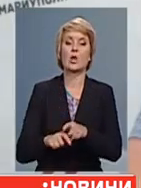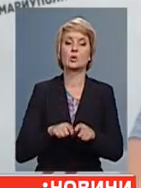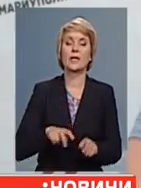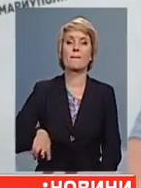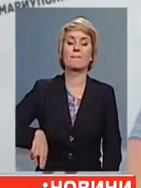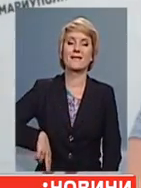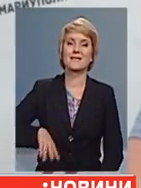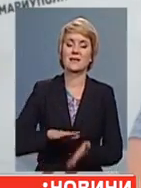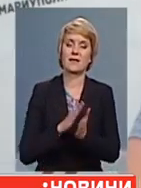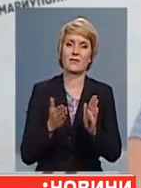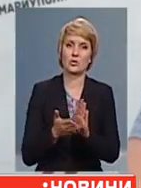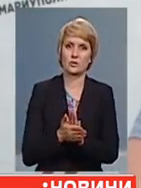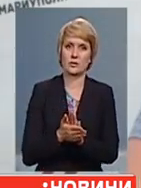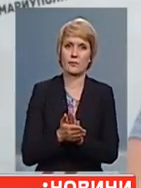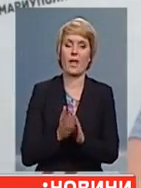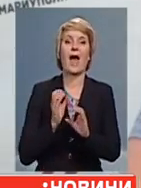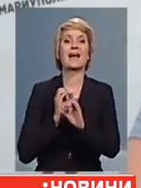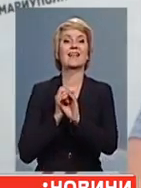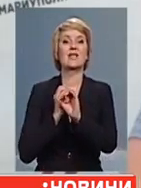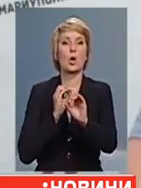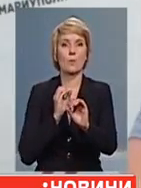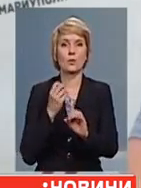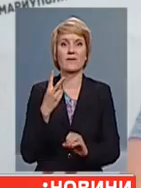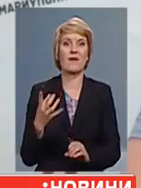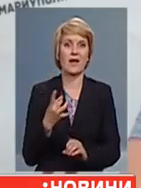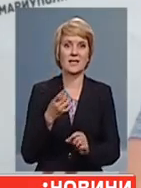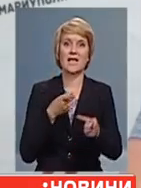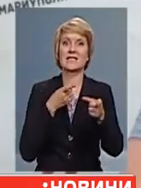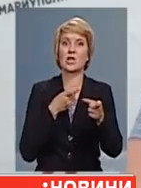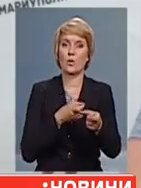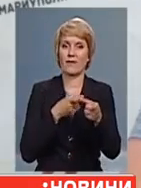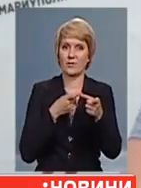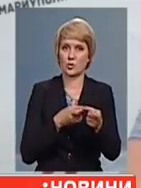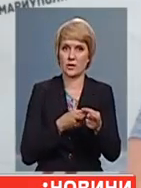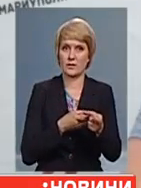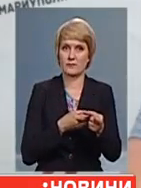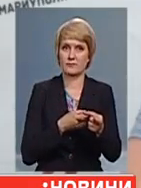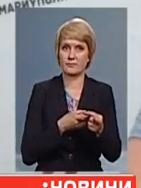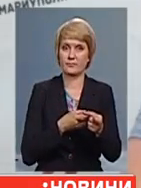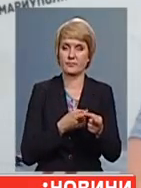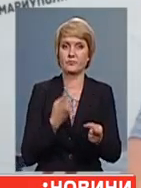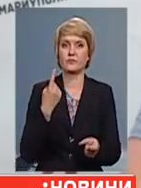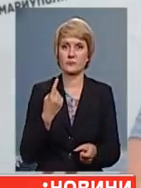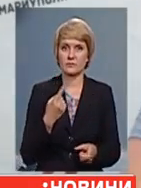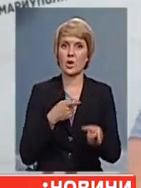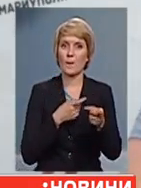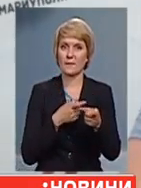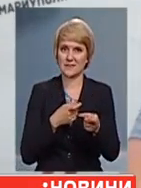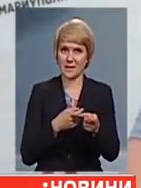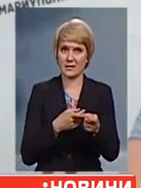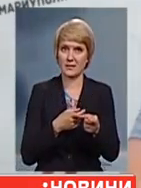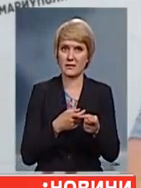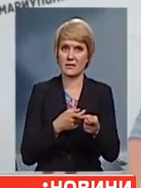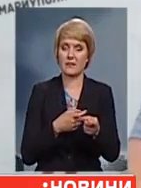договоренностей. Гранатометы и два раза стрелковое вооружение. Один обстрел из стрелкового